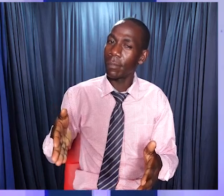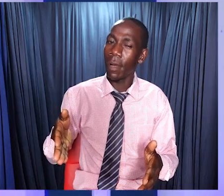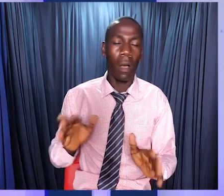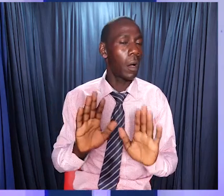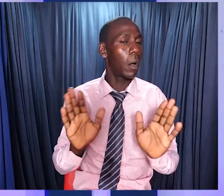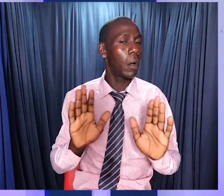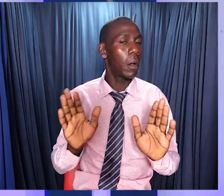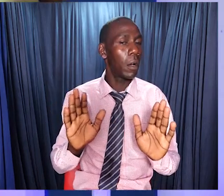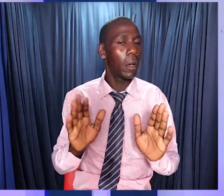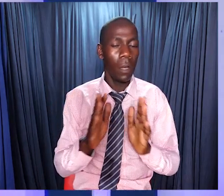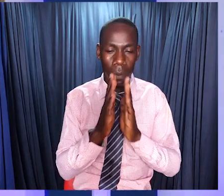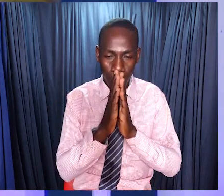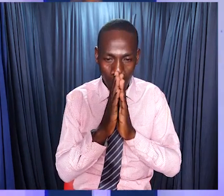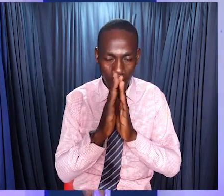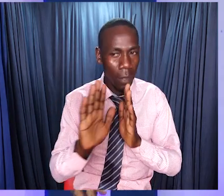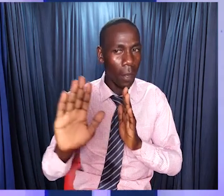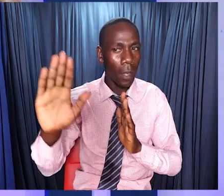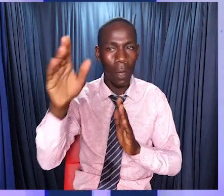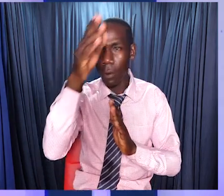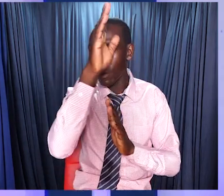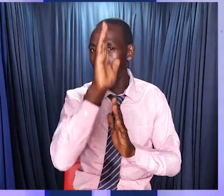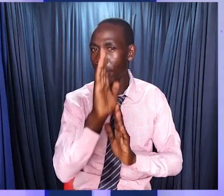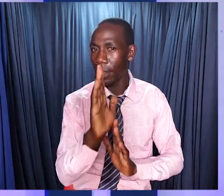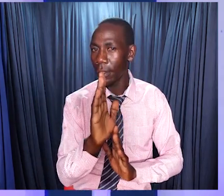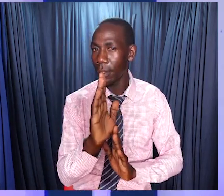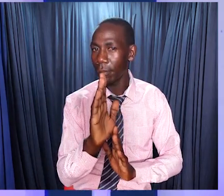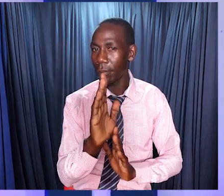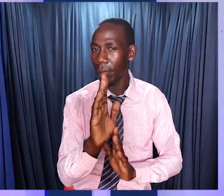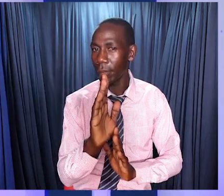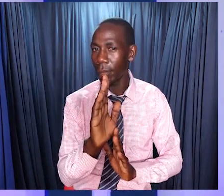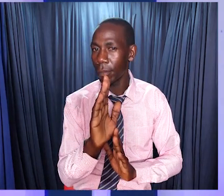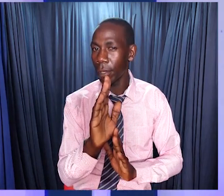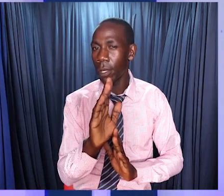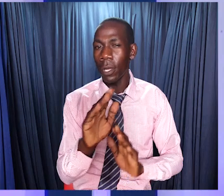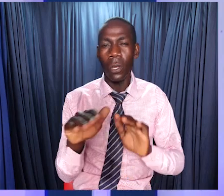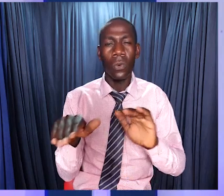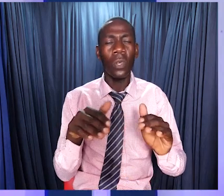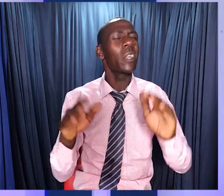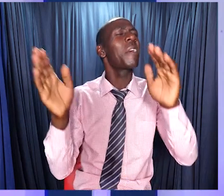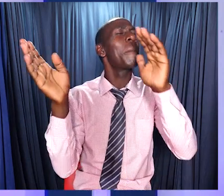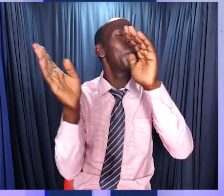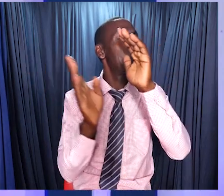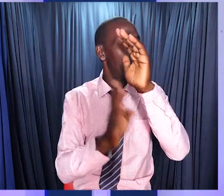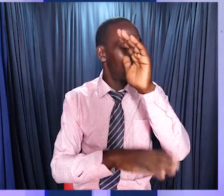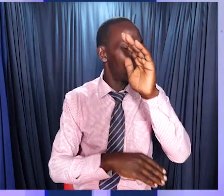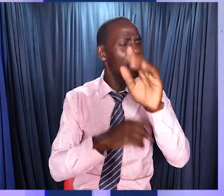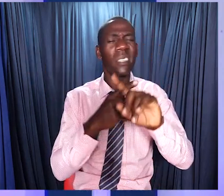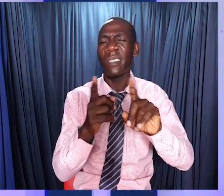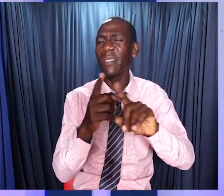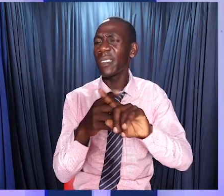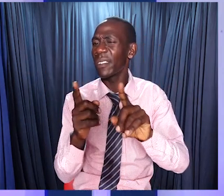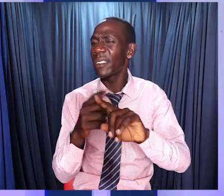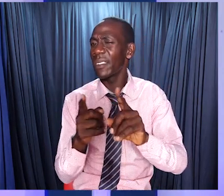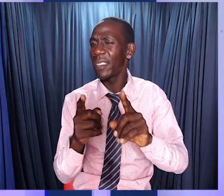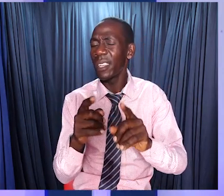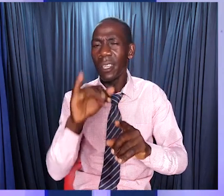Ah. No. Wakaomba Mungu wao. They composed their own God. Wakafanya maasi yote walipaka. They rebel all kind of rebel.